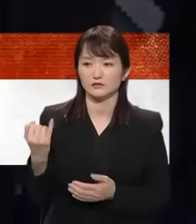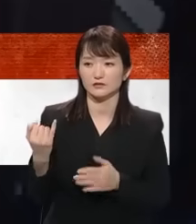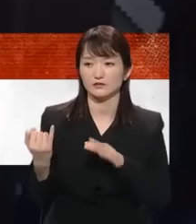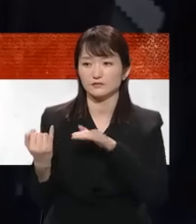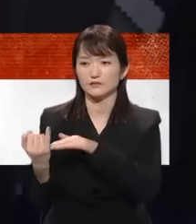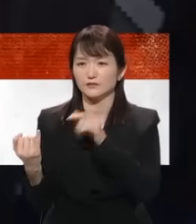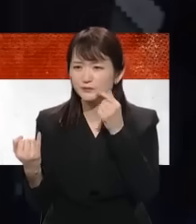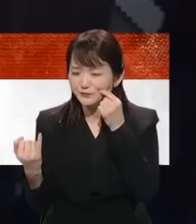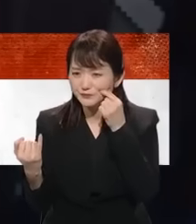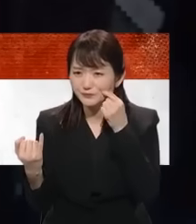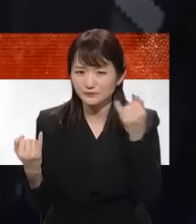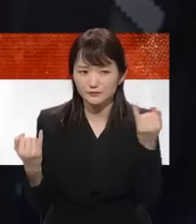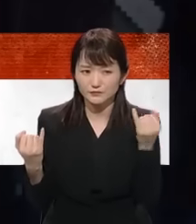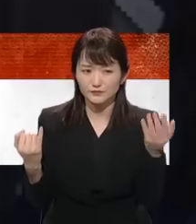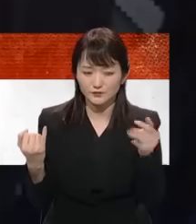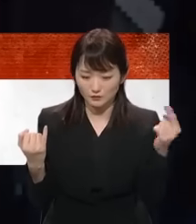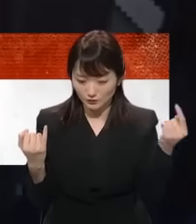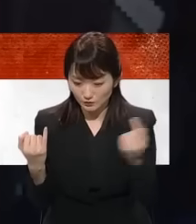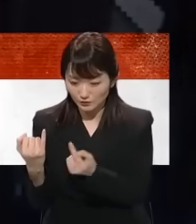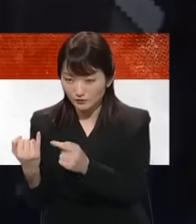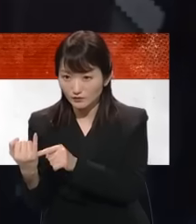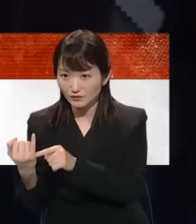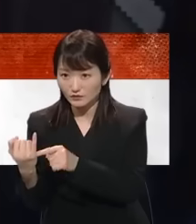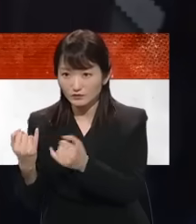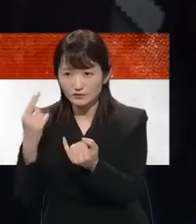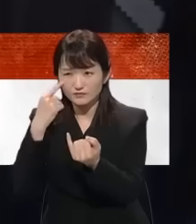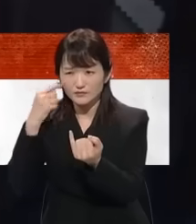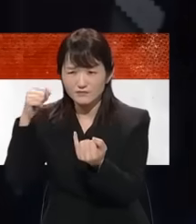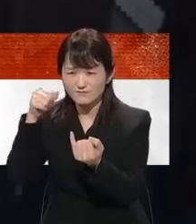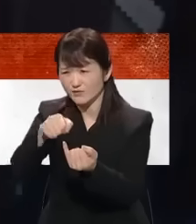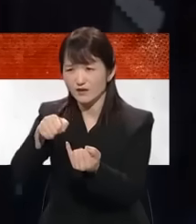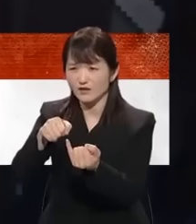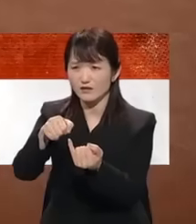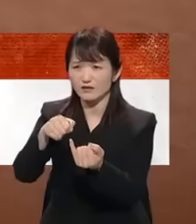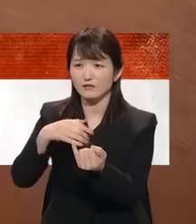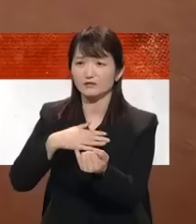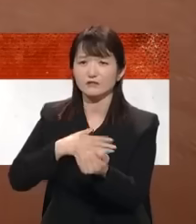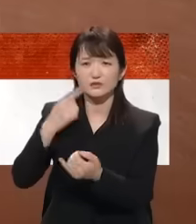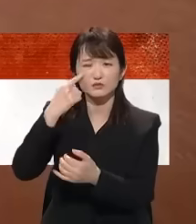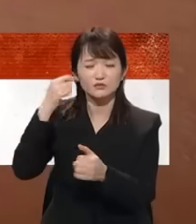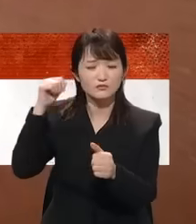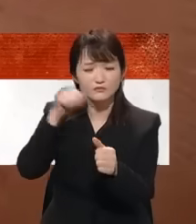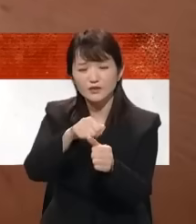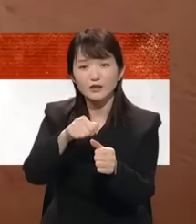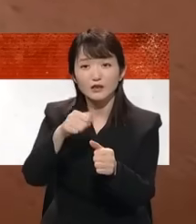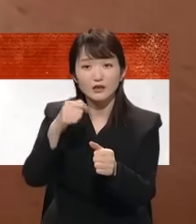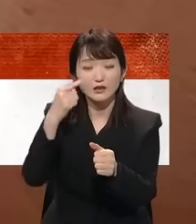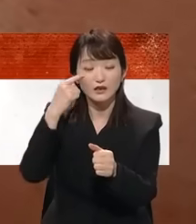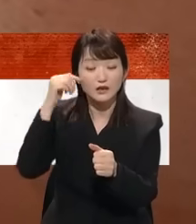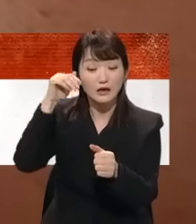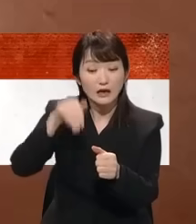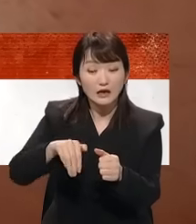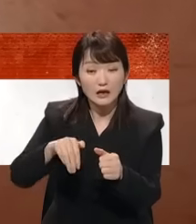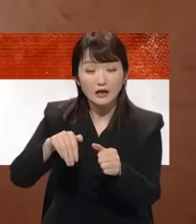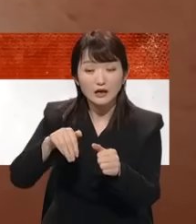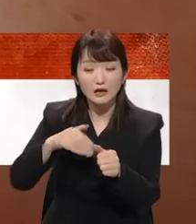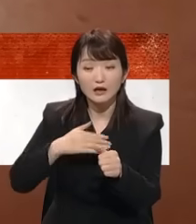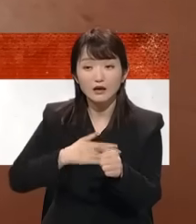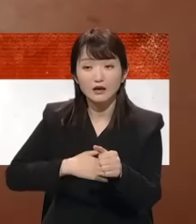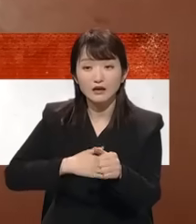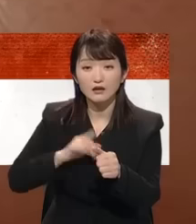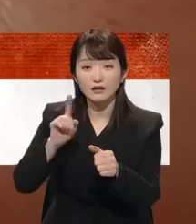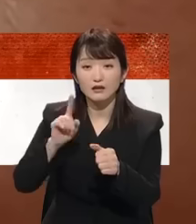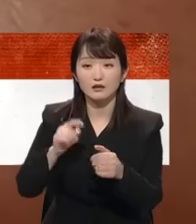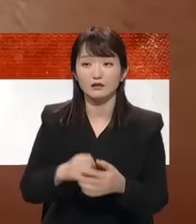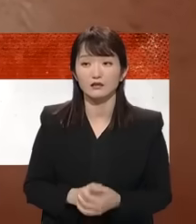여직원이 내려와 갖고 있는데 거기서 그 눈을 확 쑤신 거예요 제 눈을 실명하는 줄 알았는데요 그 순간적으로